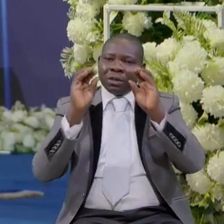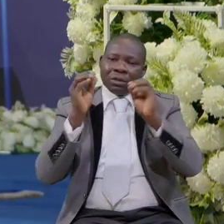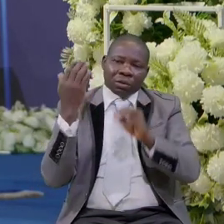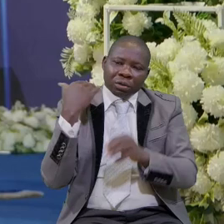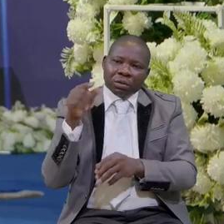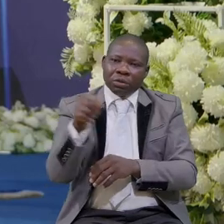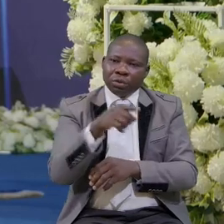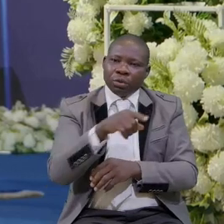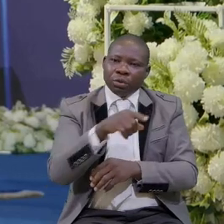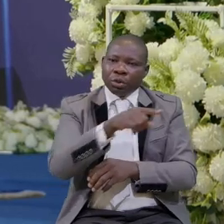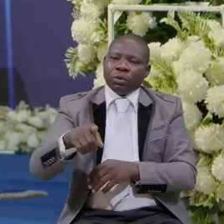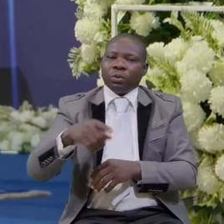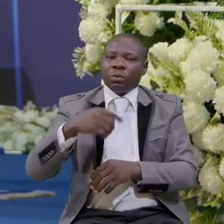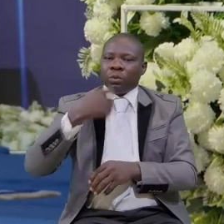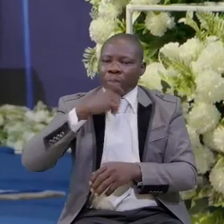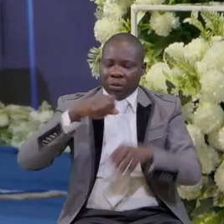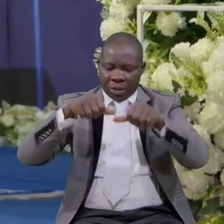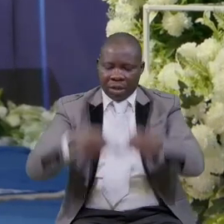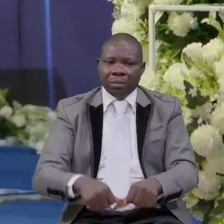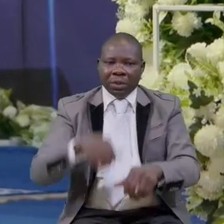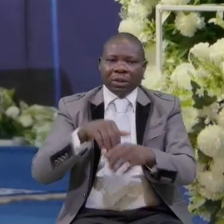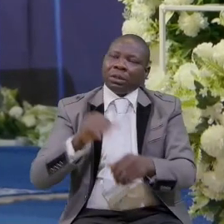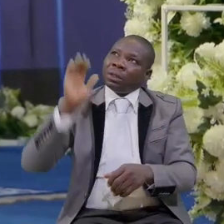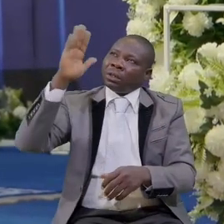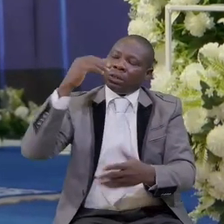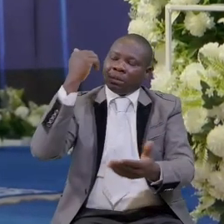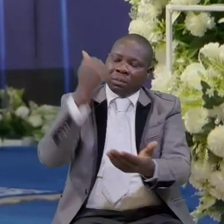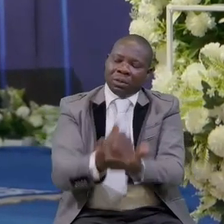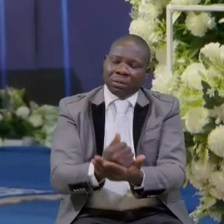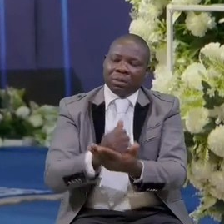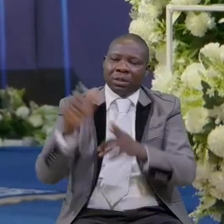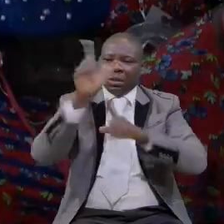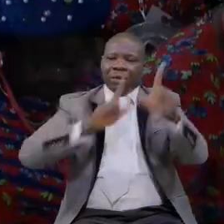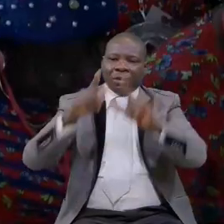Comme celui qui vous enseigne demeure en vous. Amen.